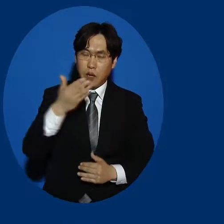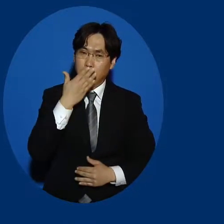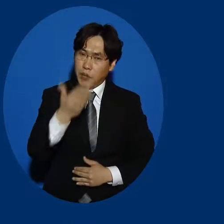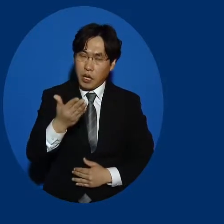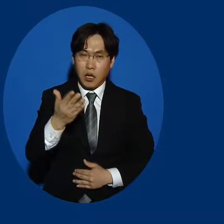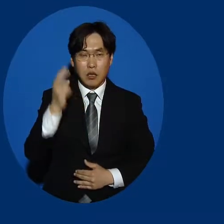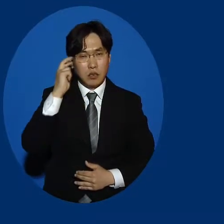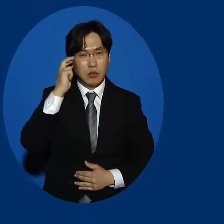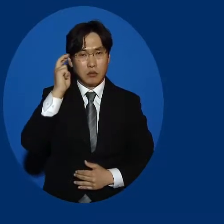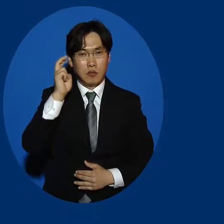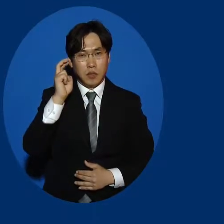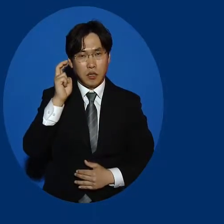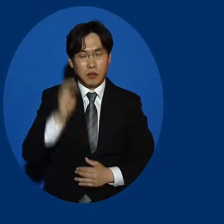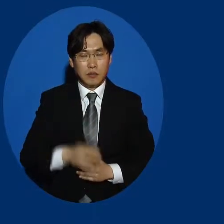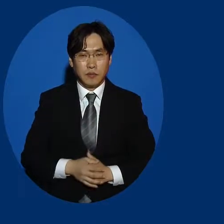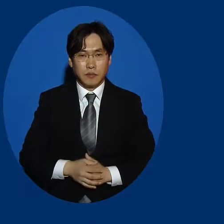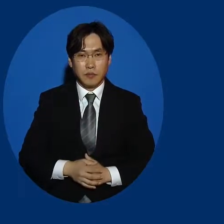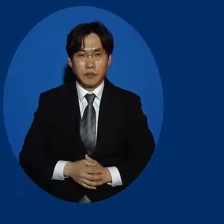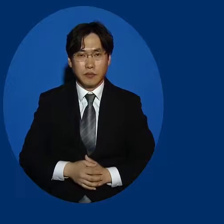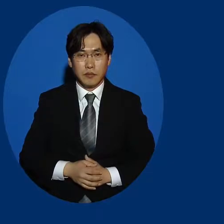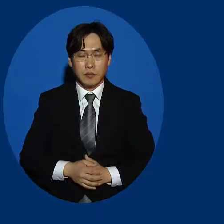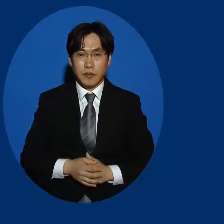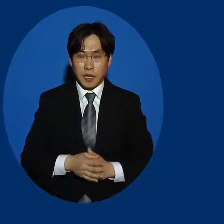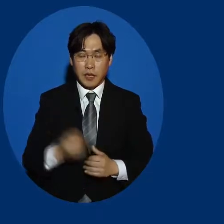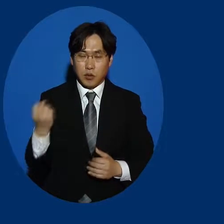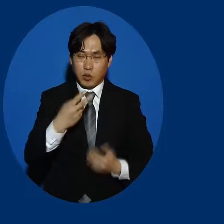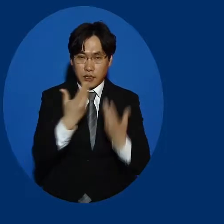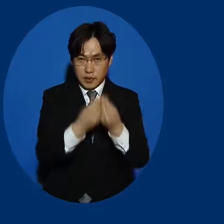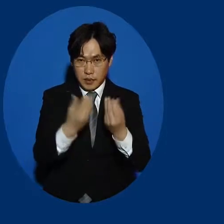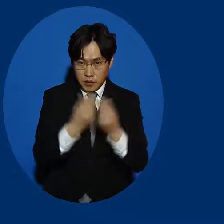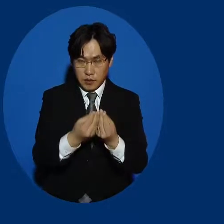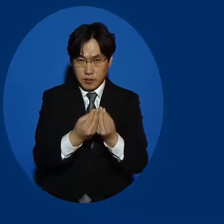한 가지 다른 예를 하나 들어보죠.